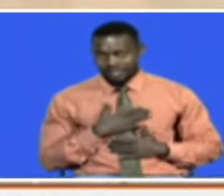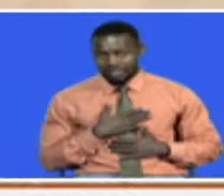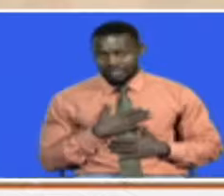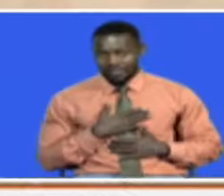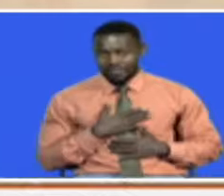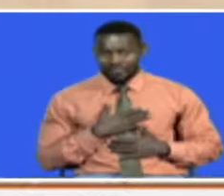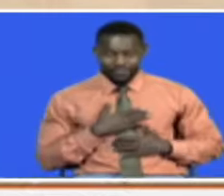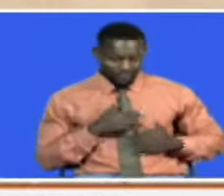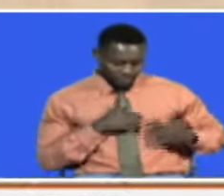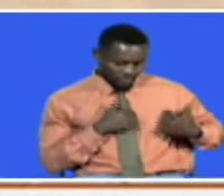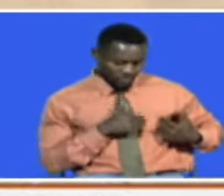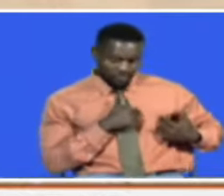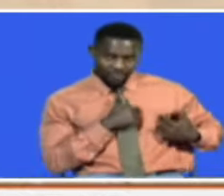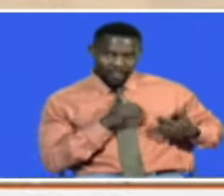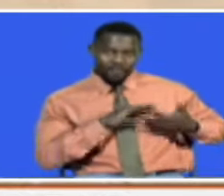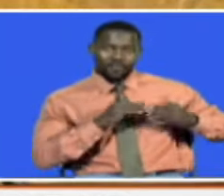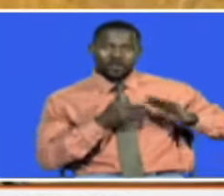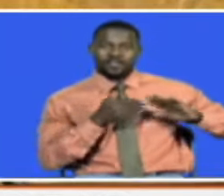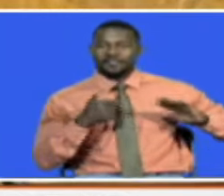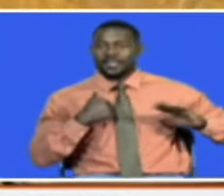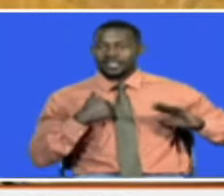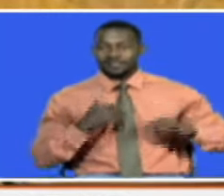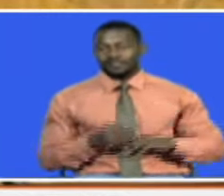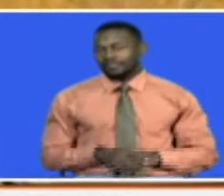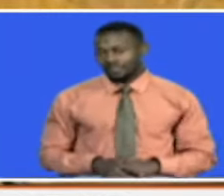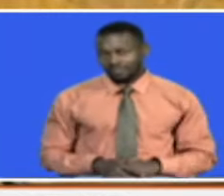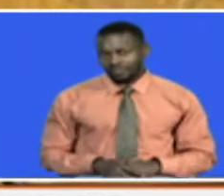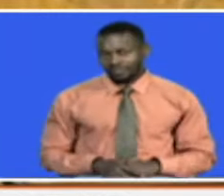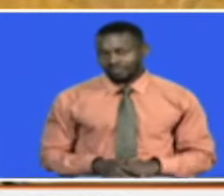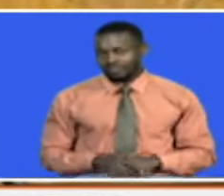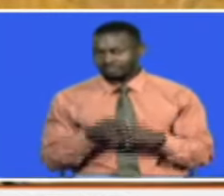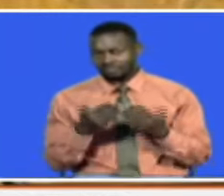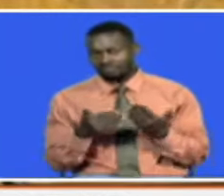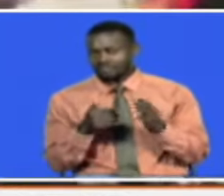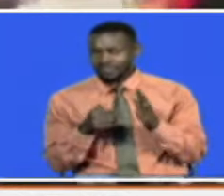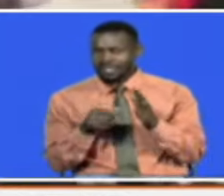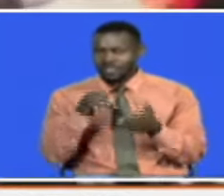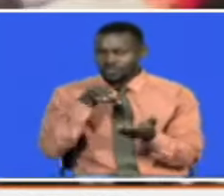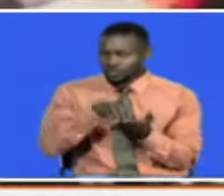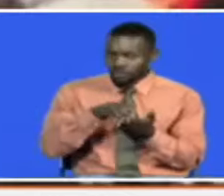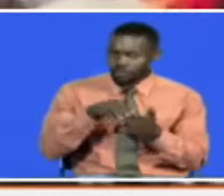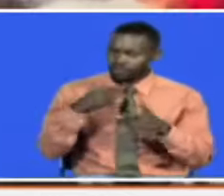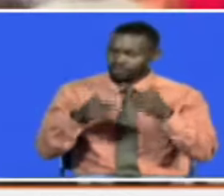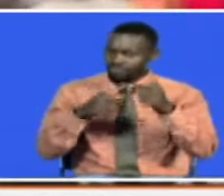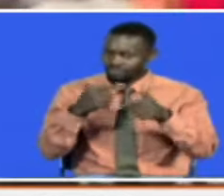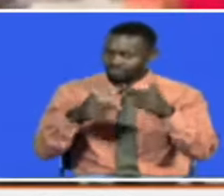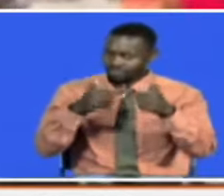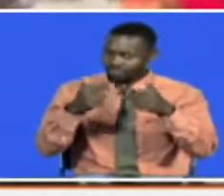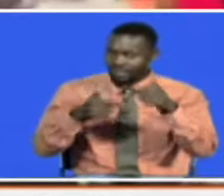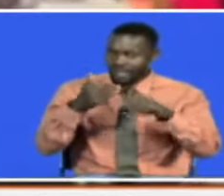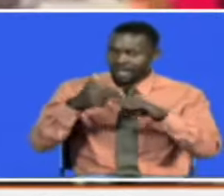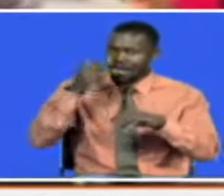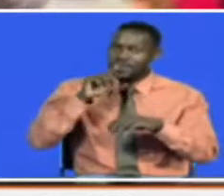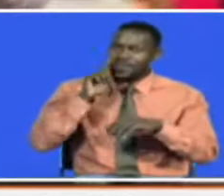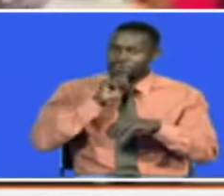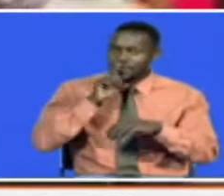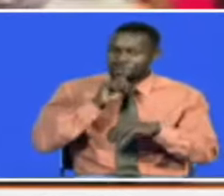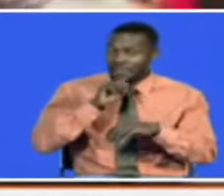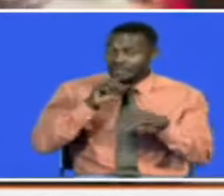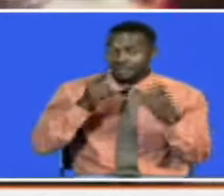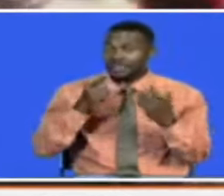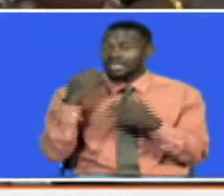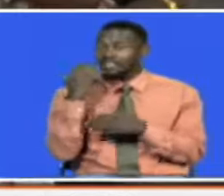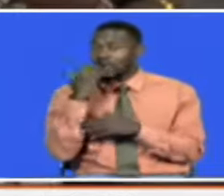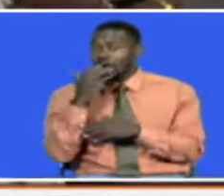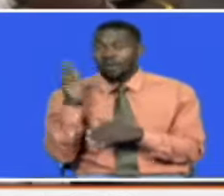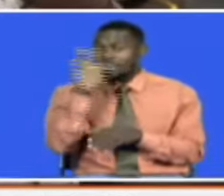Please find it in your heart to forgive me. Maji yalipozidi unga, Rigiji kama alivyofahamika akakunja mkia, akarejea